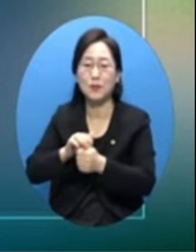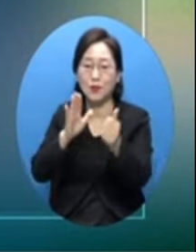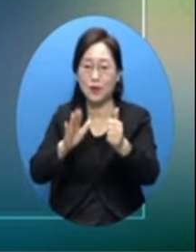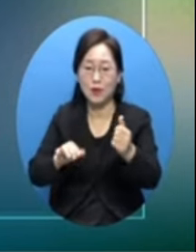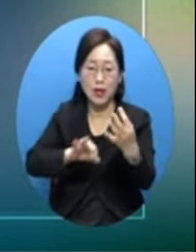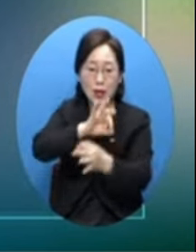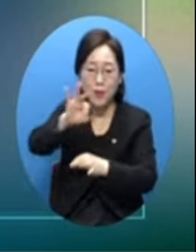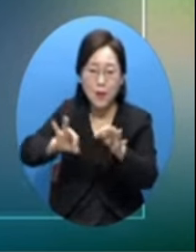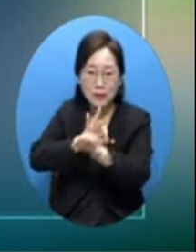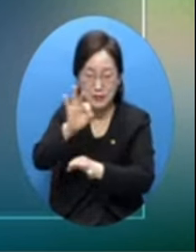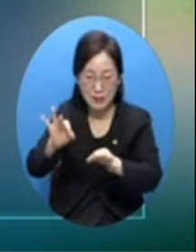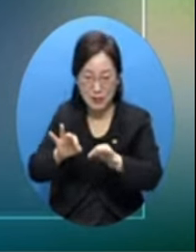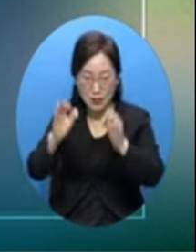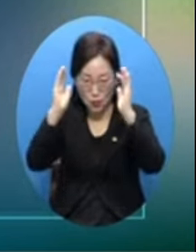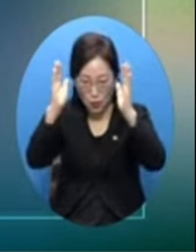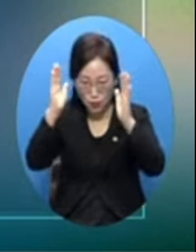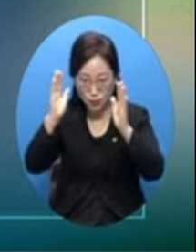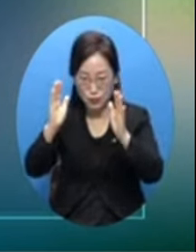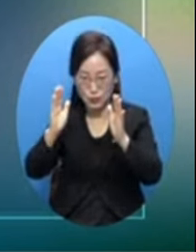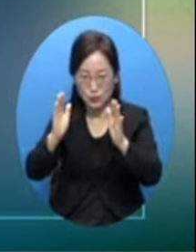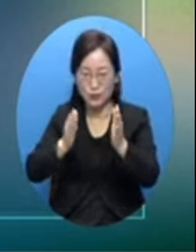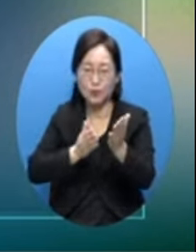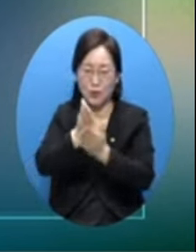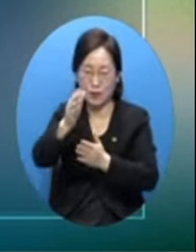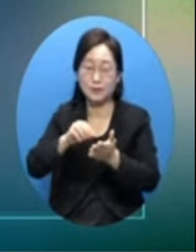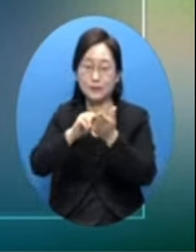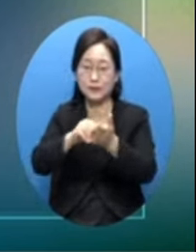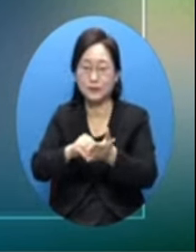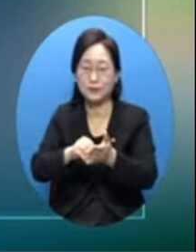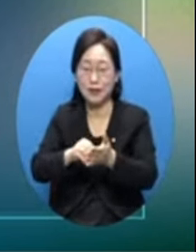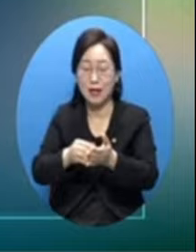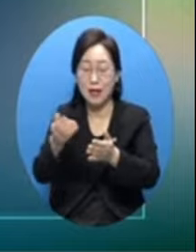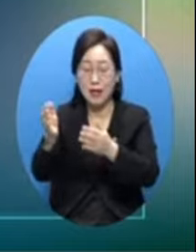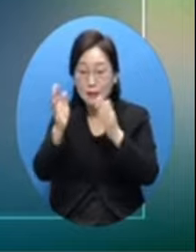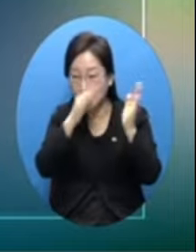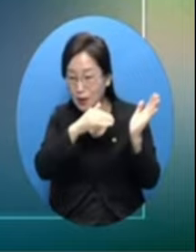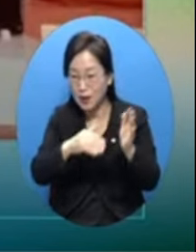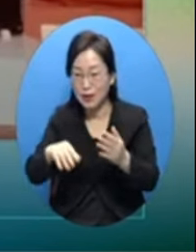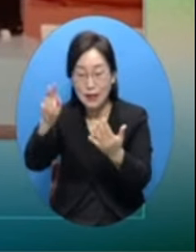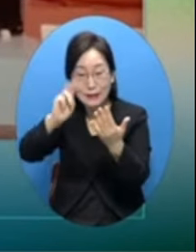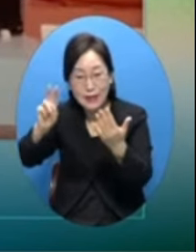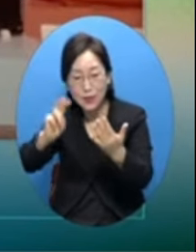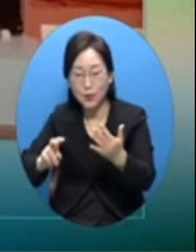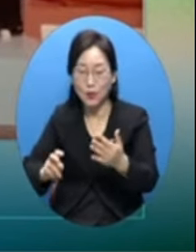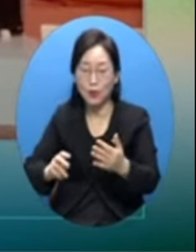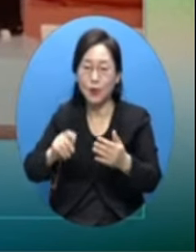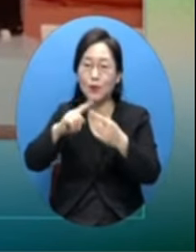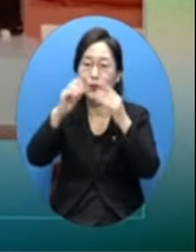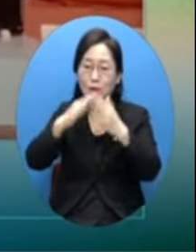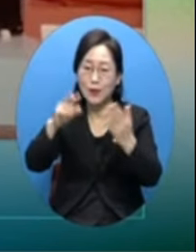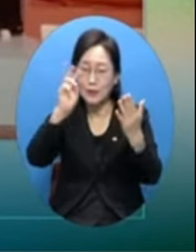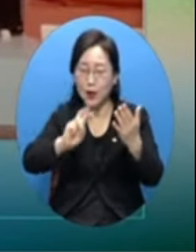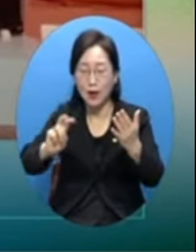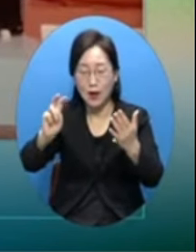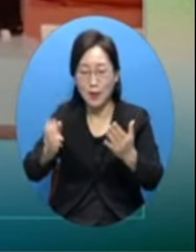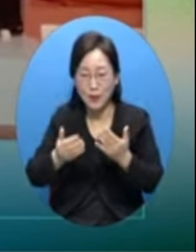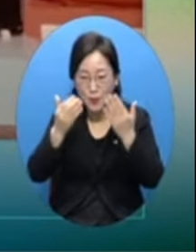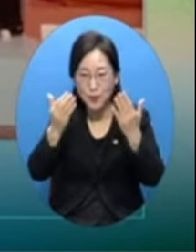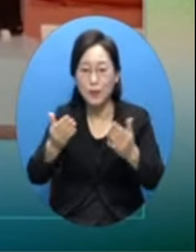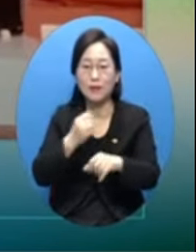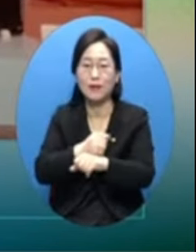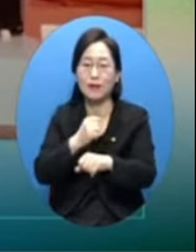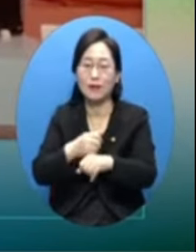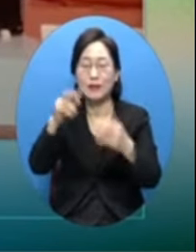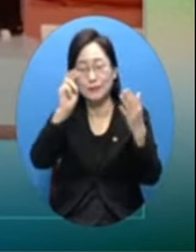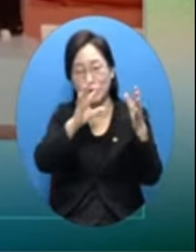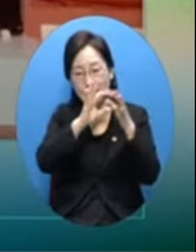공부하게 했습니다 대학을 다니면서도 작곡 공부와 음악 밴드 활동 교회 성가대 봉사를 통해서 음악의 끈을 놓지 않고